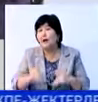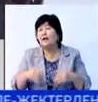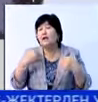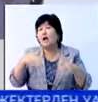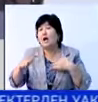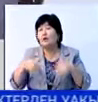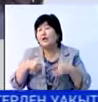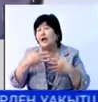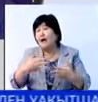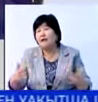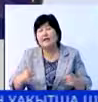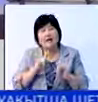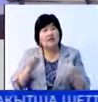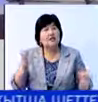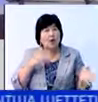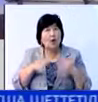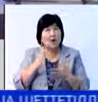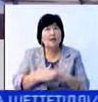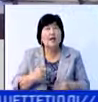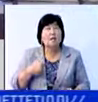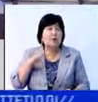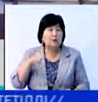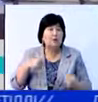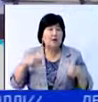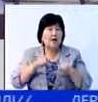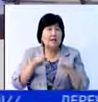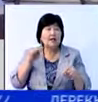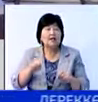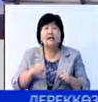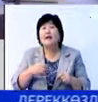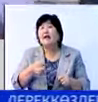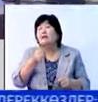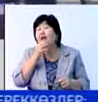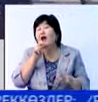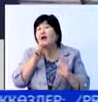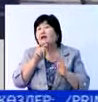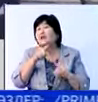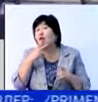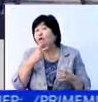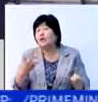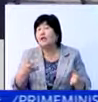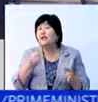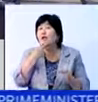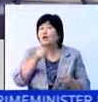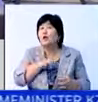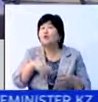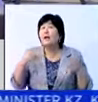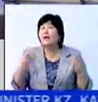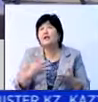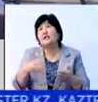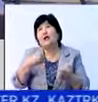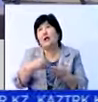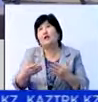тауарлардың үлкен ассортименті ерекше қуантты. Супермаркет магазинінің ішінде таңдауға тұралық жаңа, таңдап өзің керек нәрсеңді